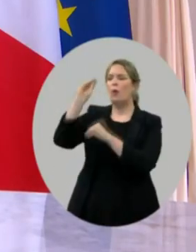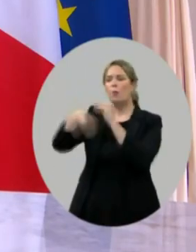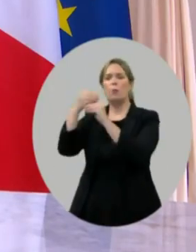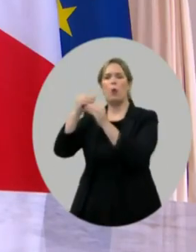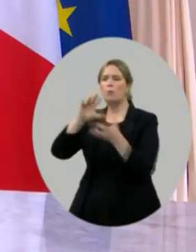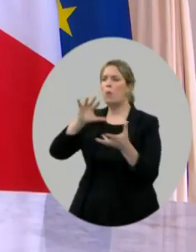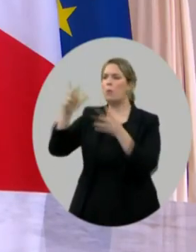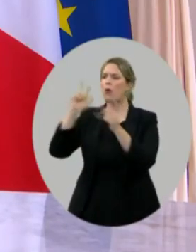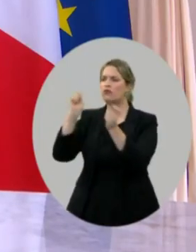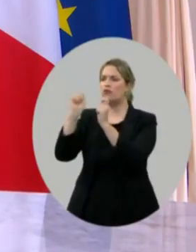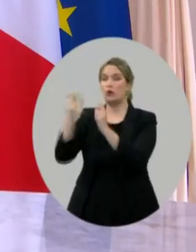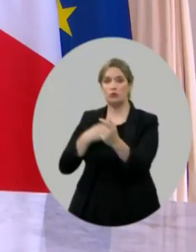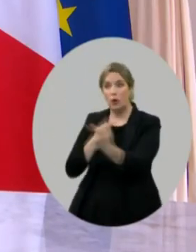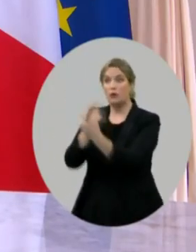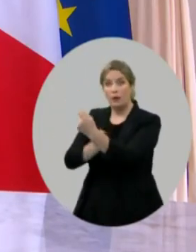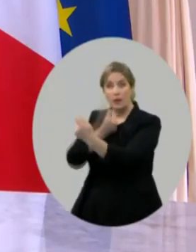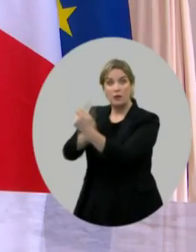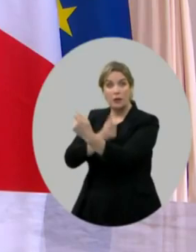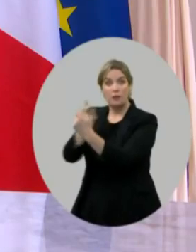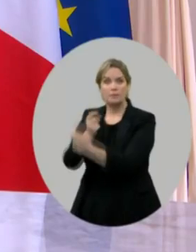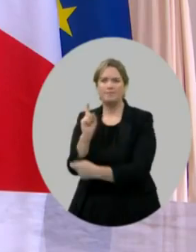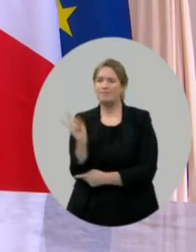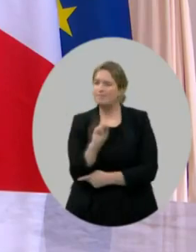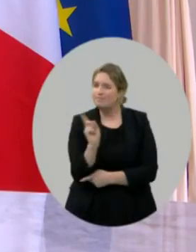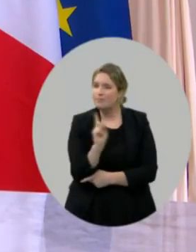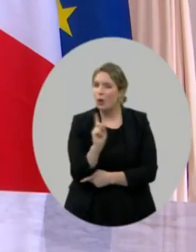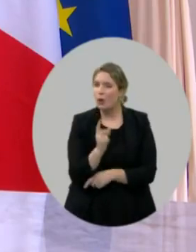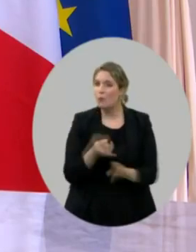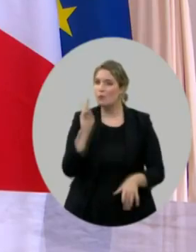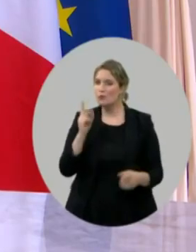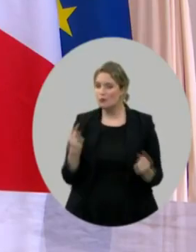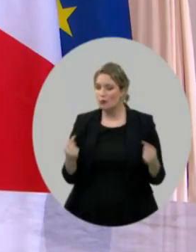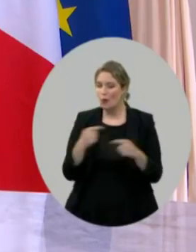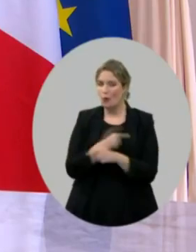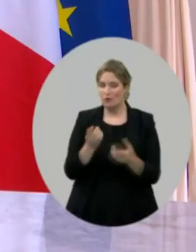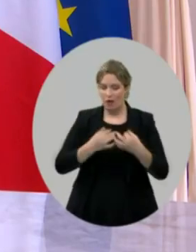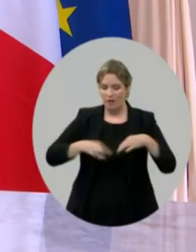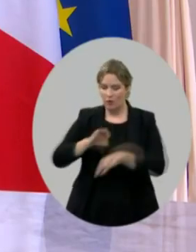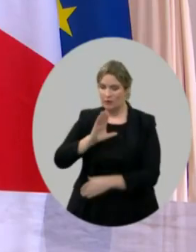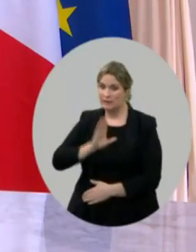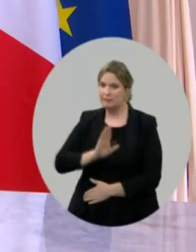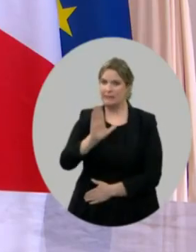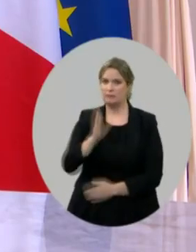au changement du monde, mais lui permettre d'être ce qu'il est,